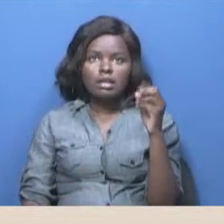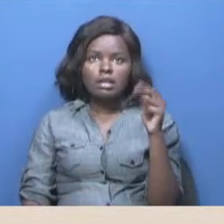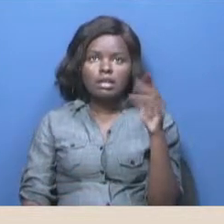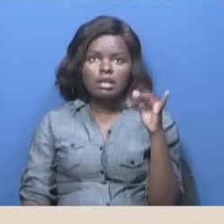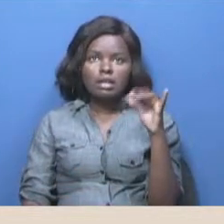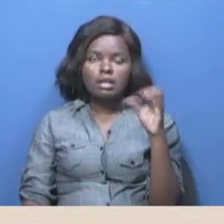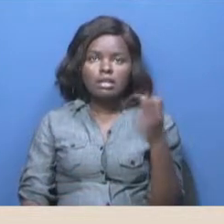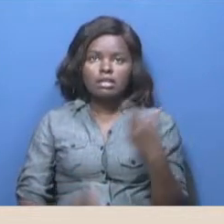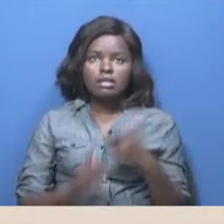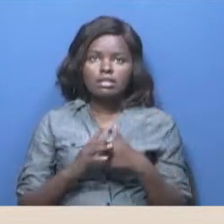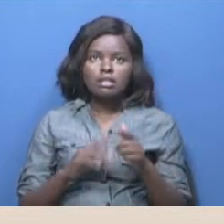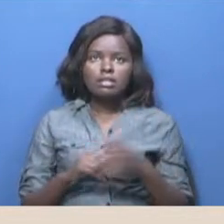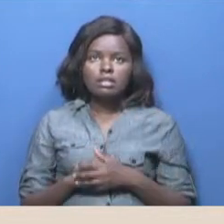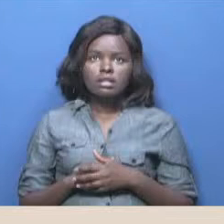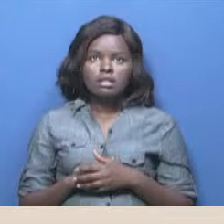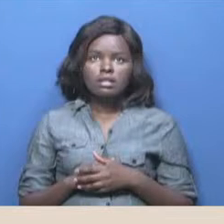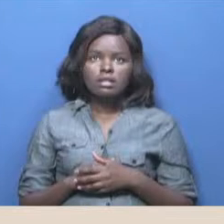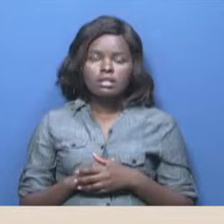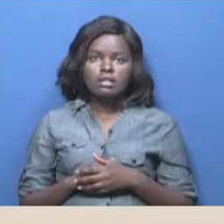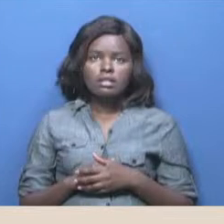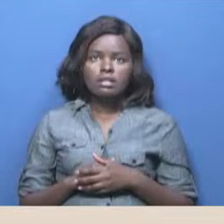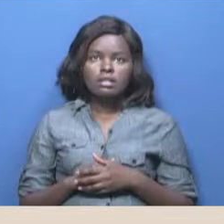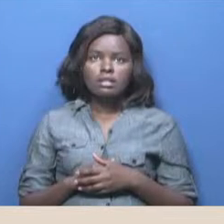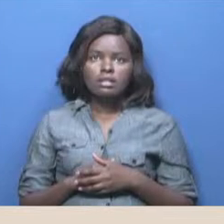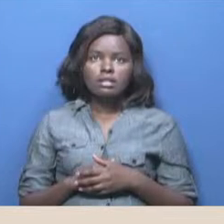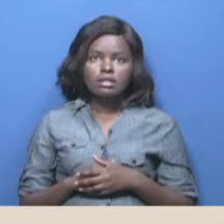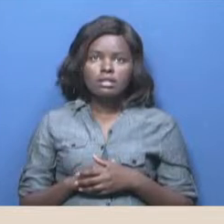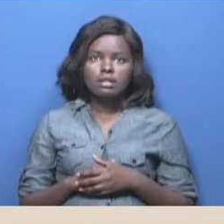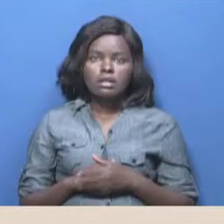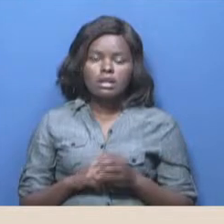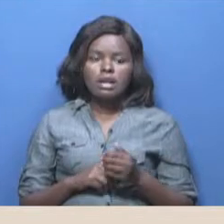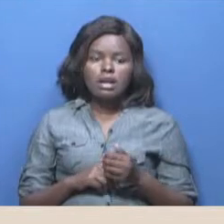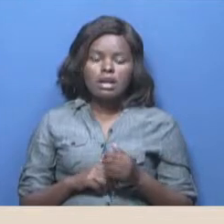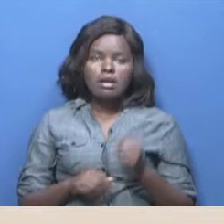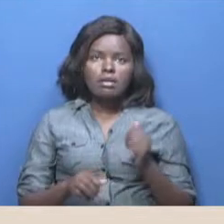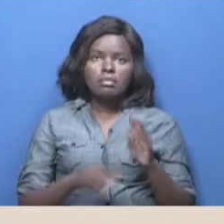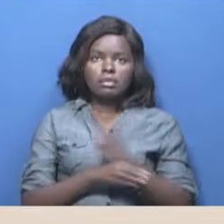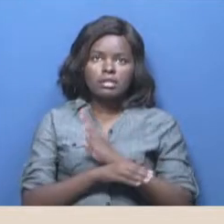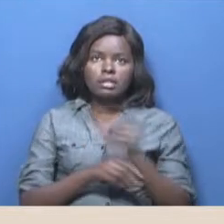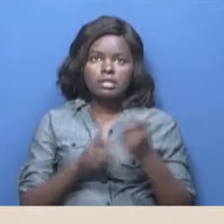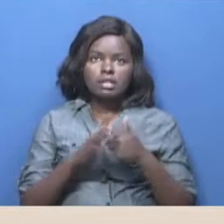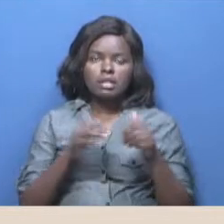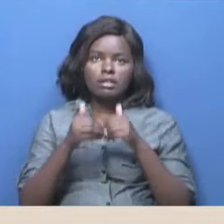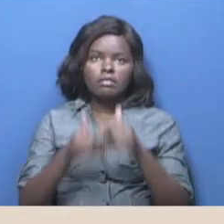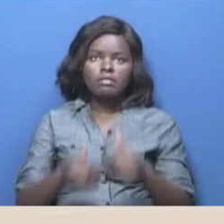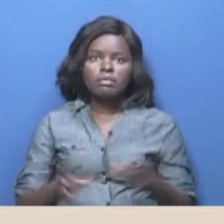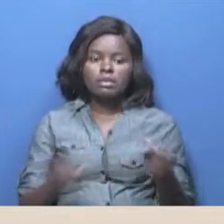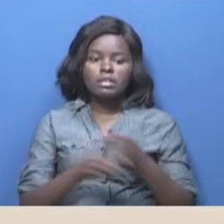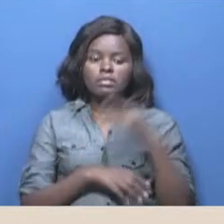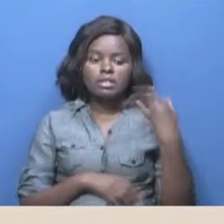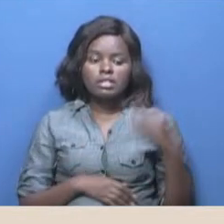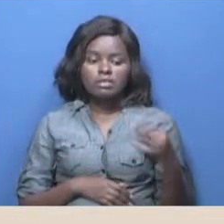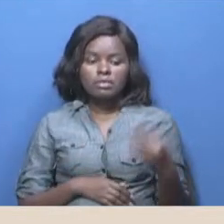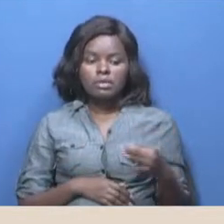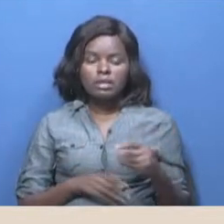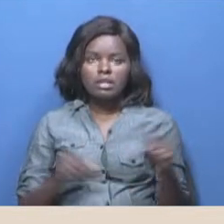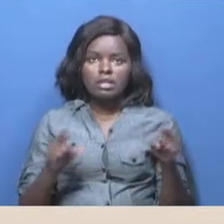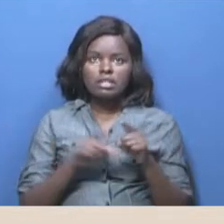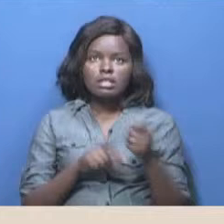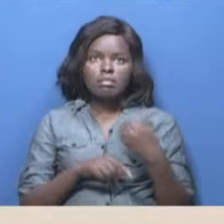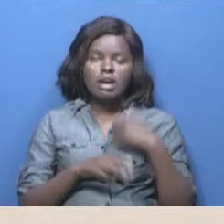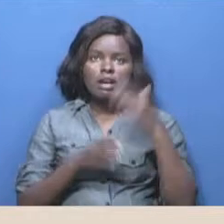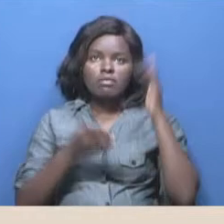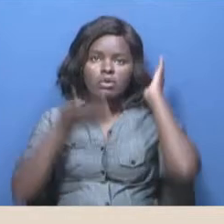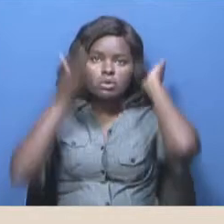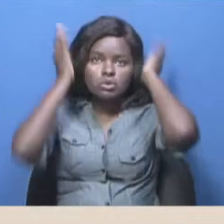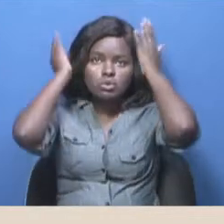nĩ mambĩrĩirie njĩra cia kwĩiga na mayũ, na nĩ mambĩrĩirie kũrĩma mĩthemba ya mboga ĩtiganĩte oro ũndũ ũmwe na kũrĩithia thungura,